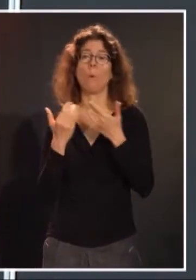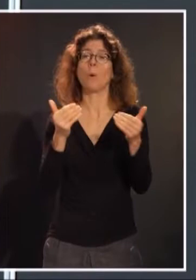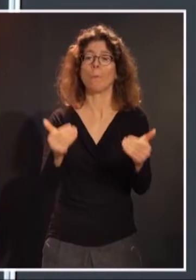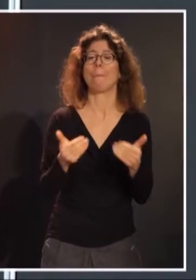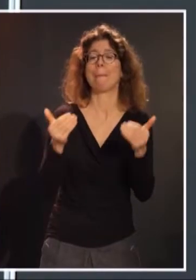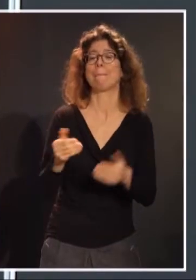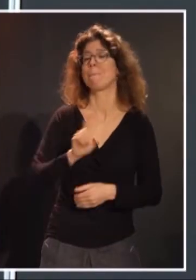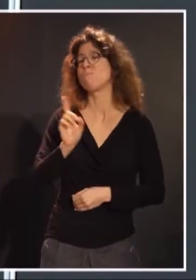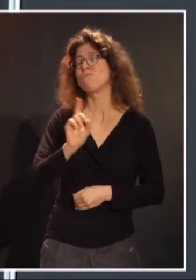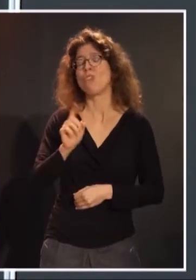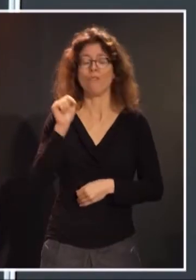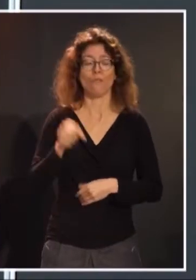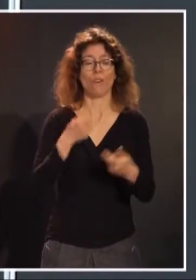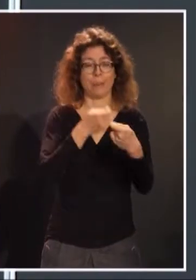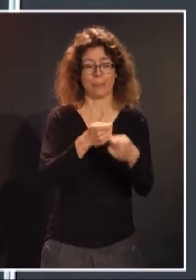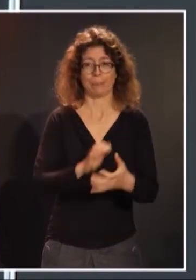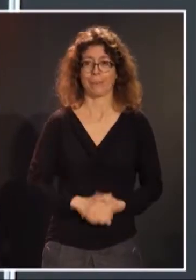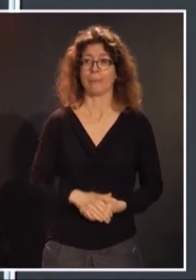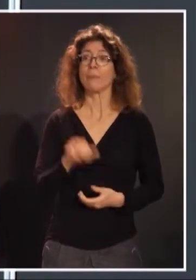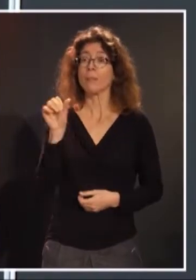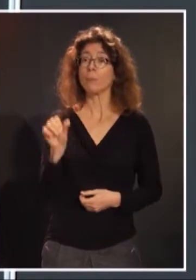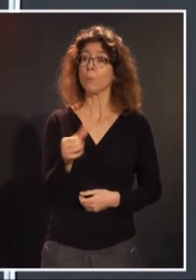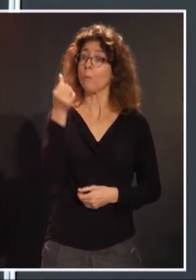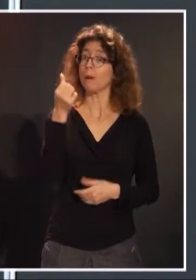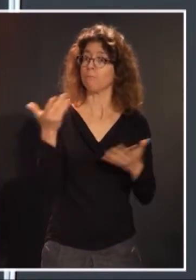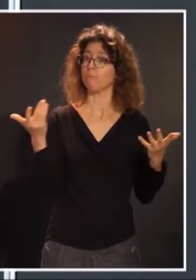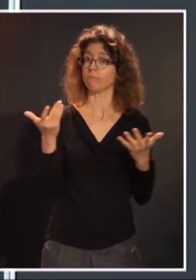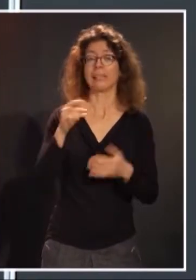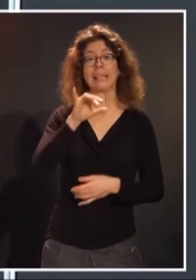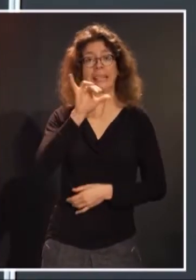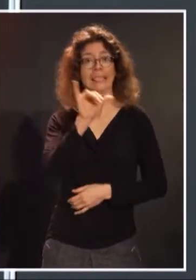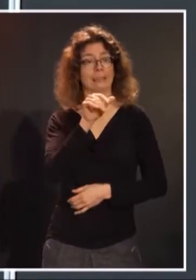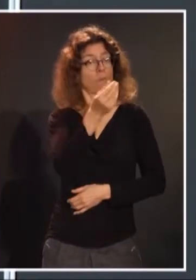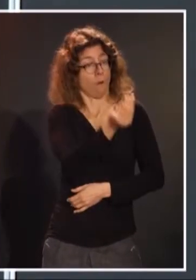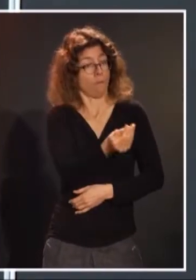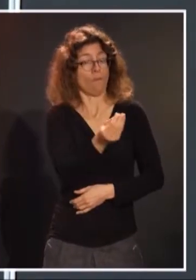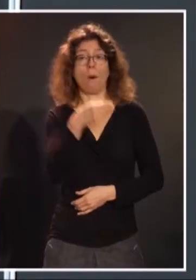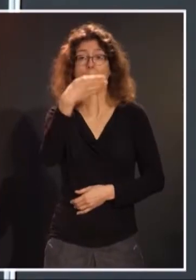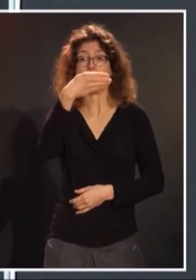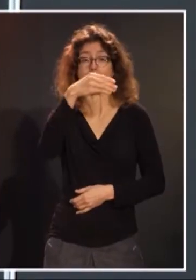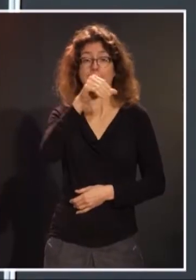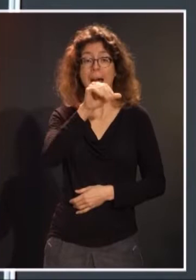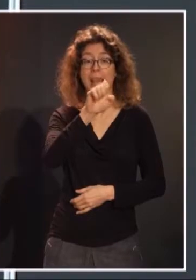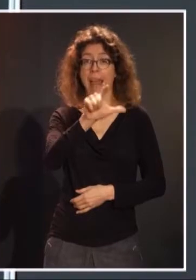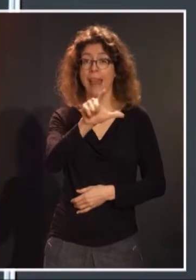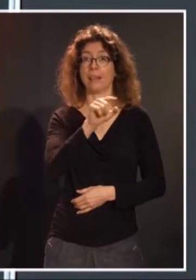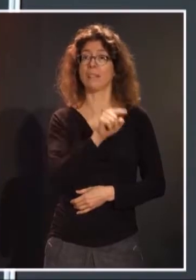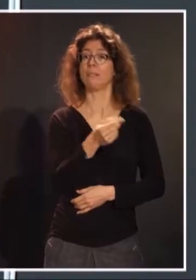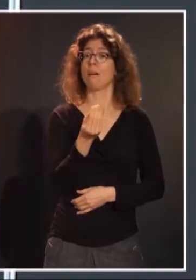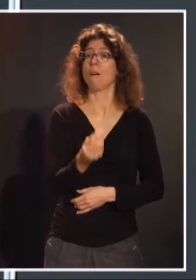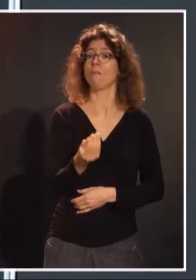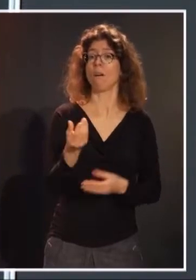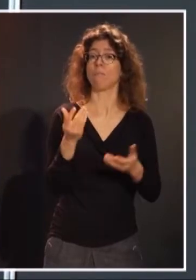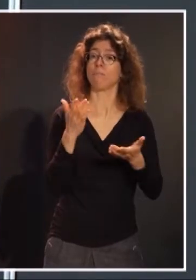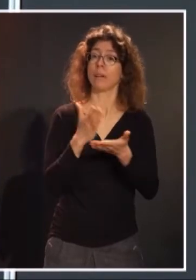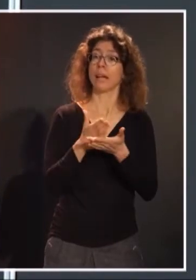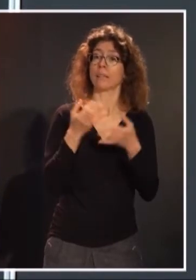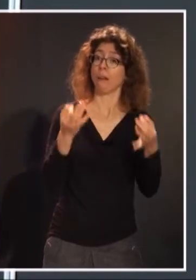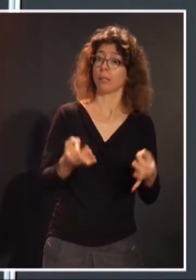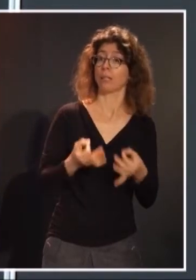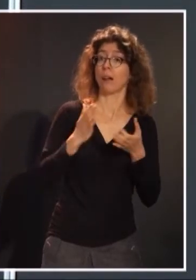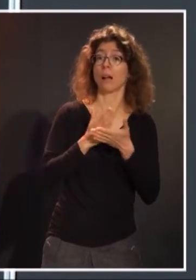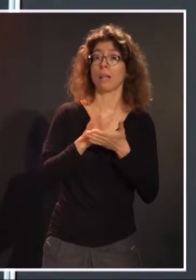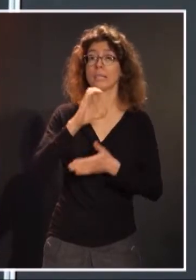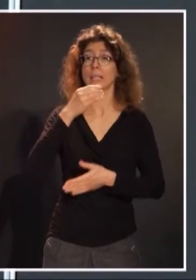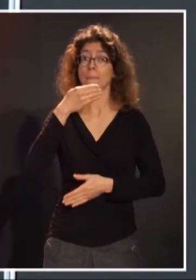chose. Donc on va commencer avec Maëlle. Donc Maëlle, c'est un élève qui est scolarisé en milieu ordinaire en CM1.